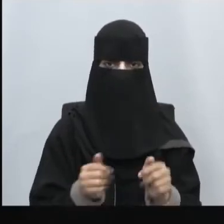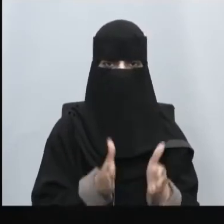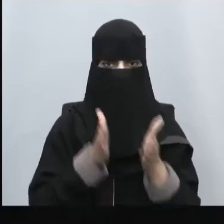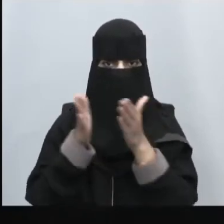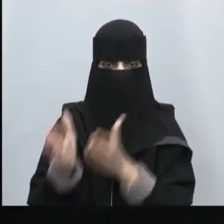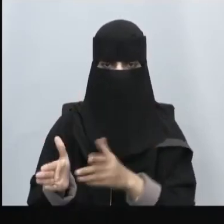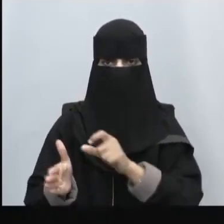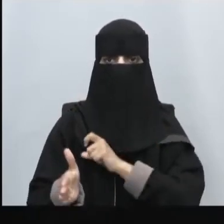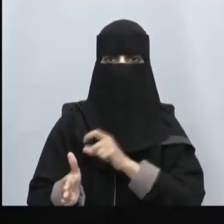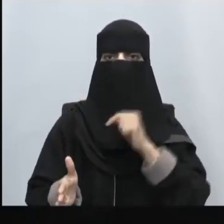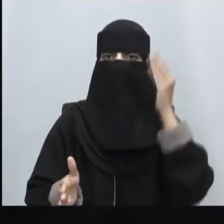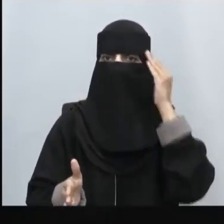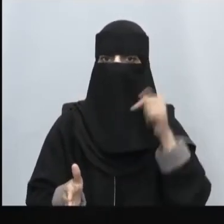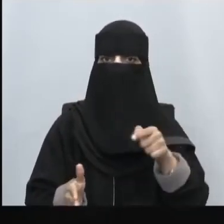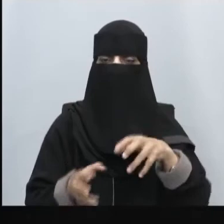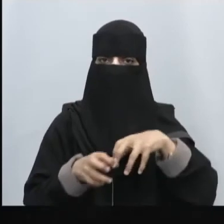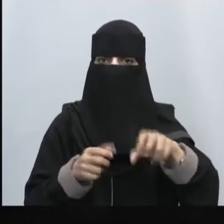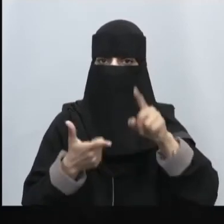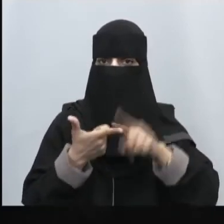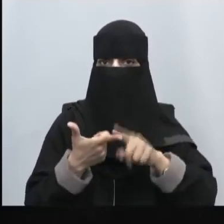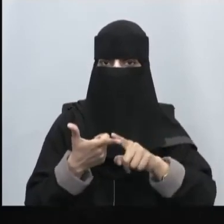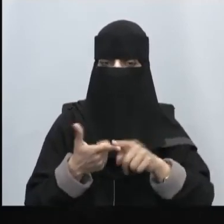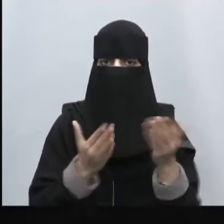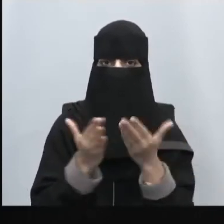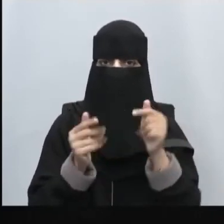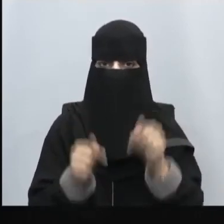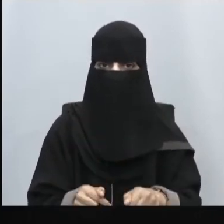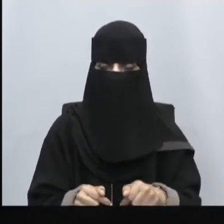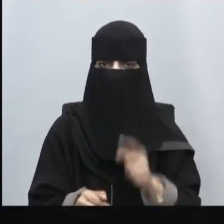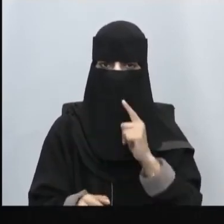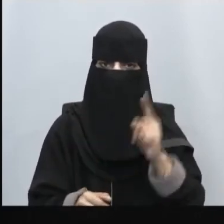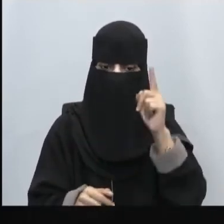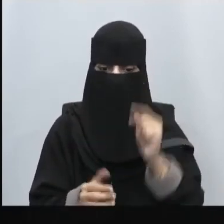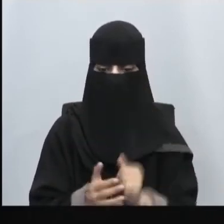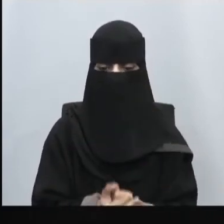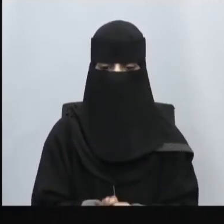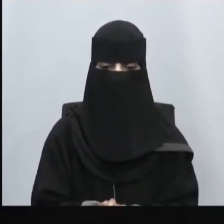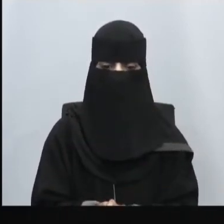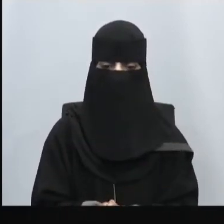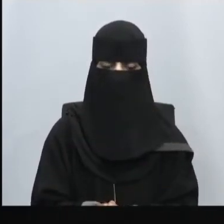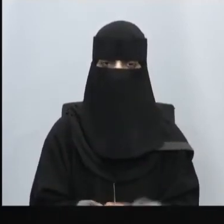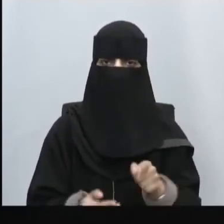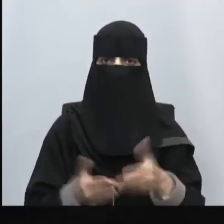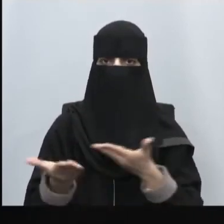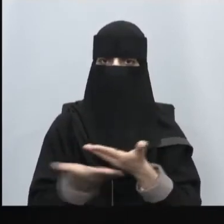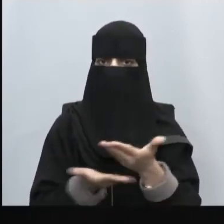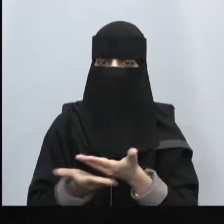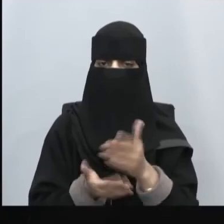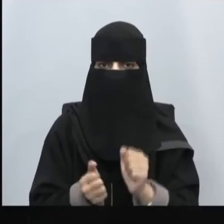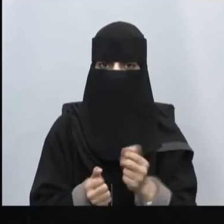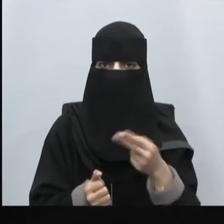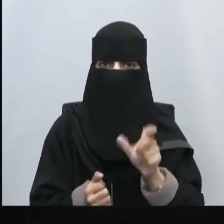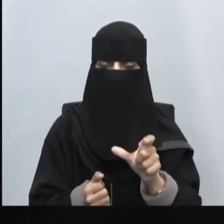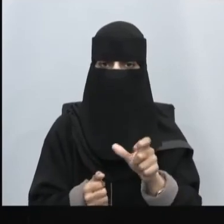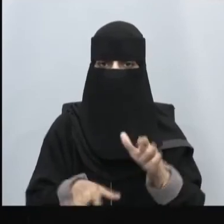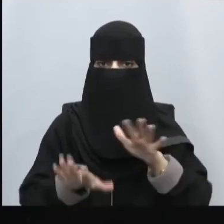ناتي الان طلاب وطالبات الى الجزئيه الاخرى من درسنا لهذا اليوم بمشيئه الله تعالى والتي تتحدث عن